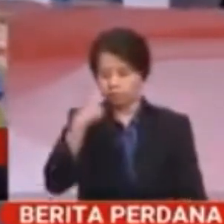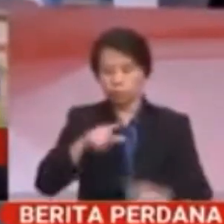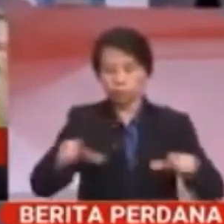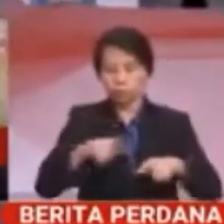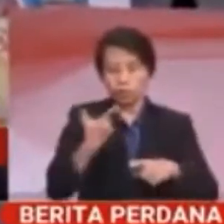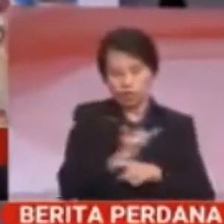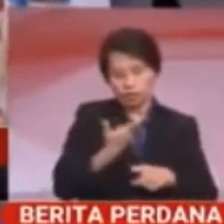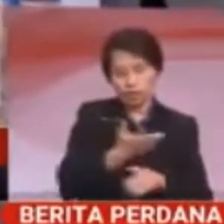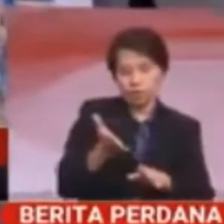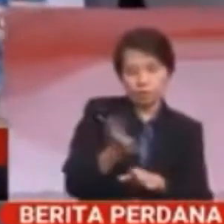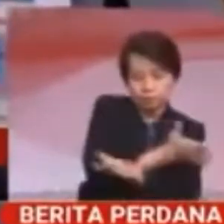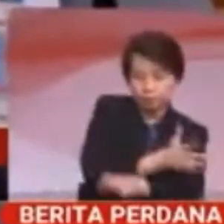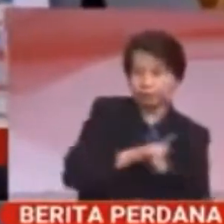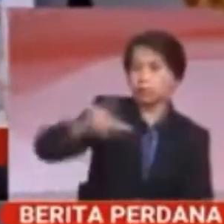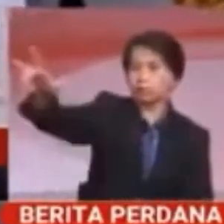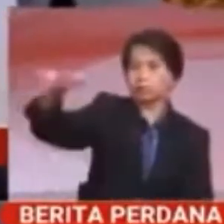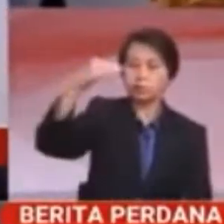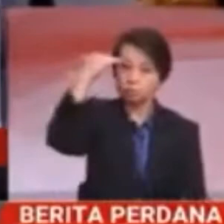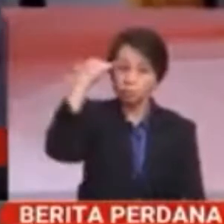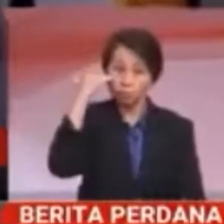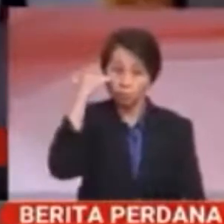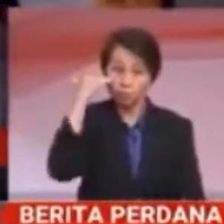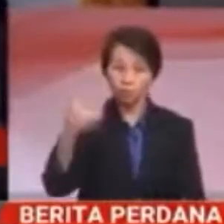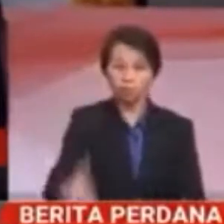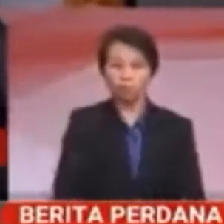menjalani latihan sebelum berlepas ke Korea Selatan.